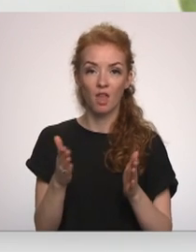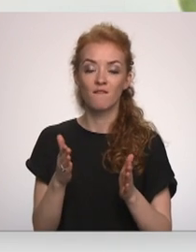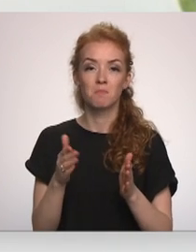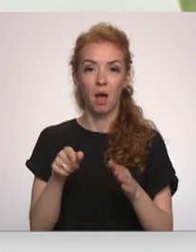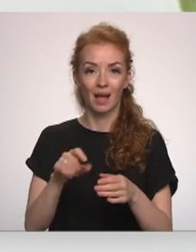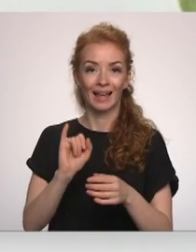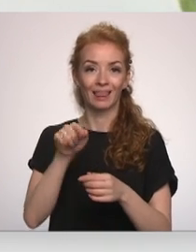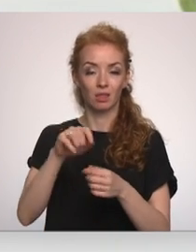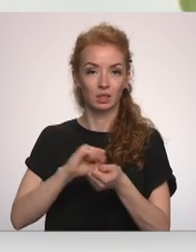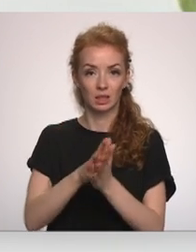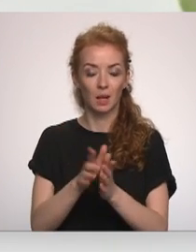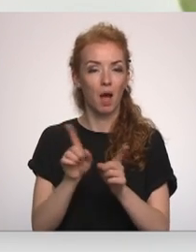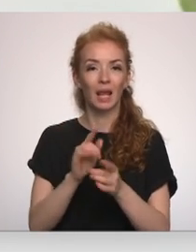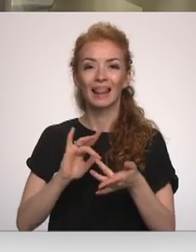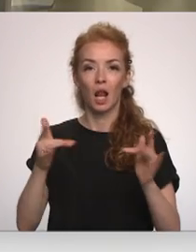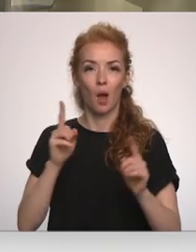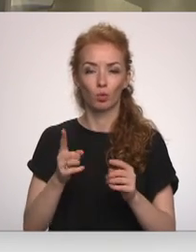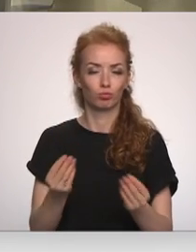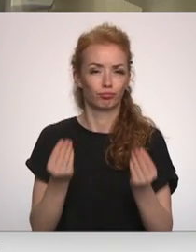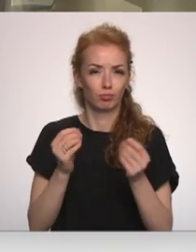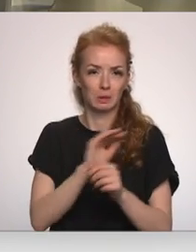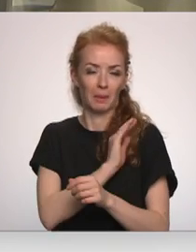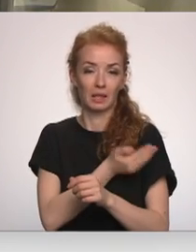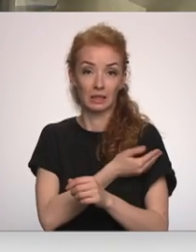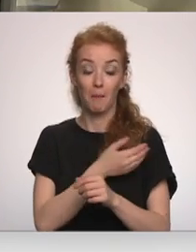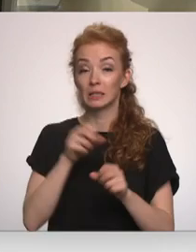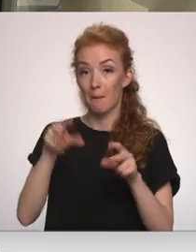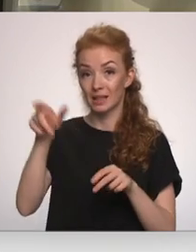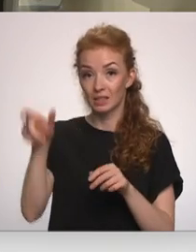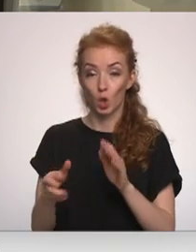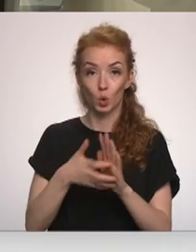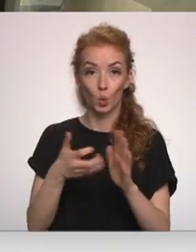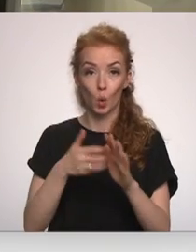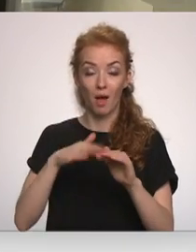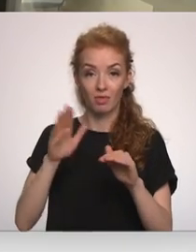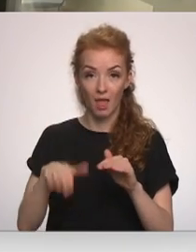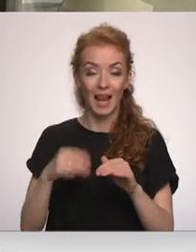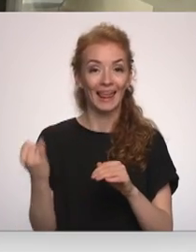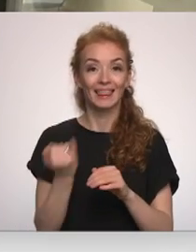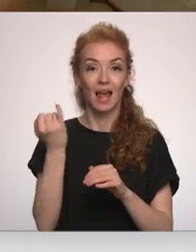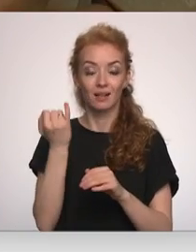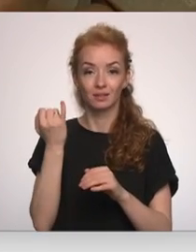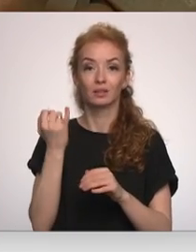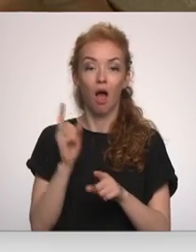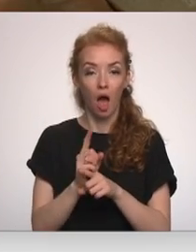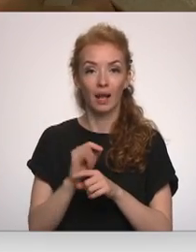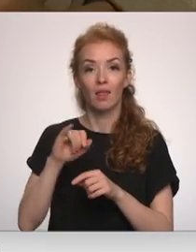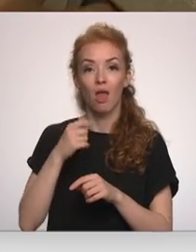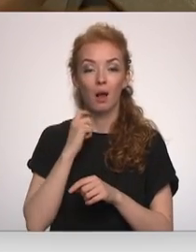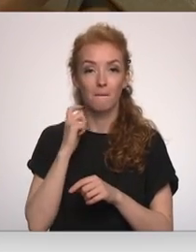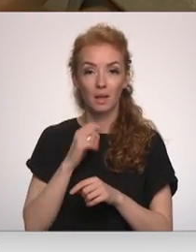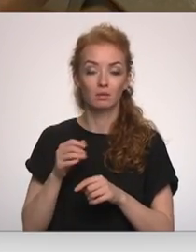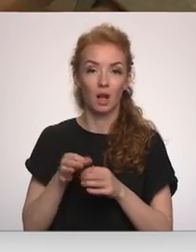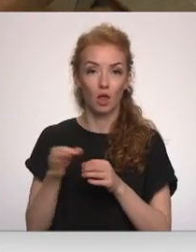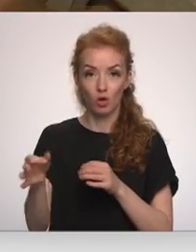ja, un arī ļoti labiem interneta resursiem. Speciālistu trūkuma dēļ interesi par mākslīgo intelektu izrāda arī Jēkabpils reģionālā slimnīca